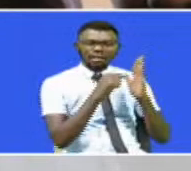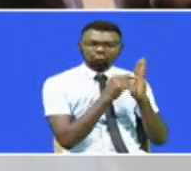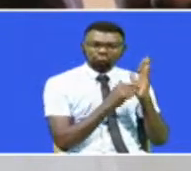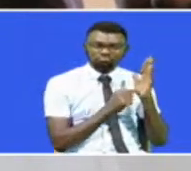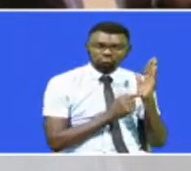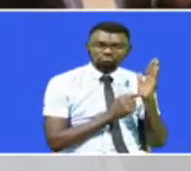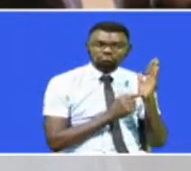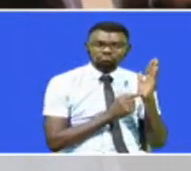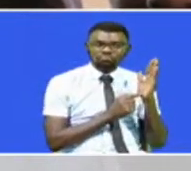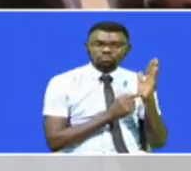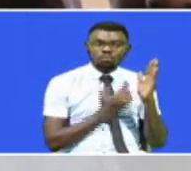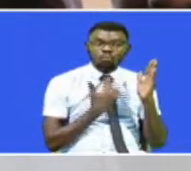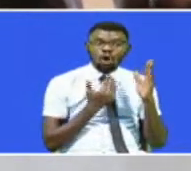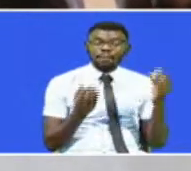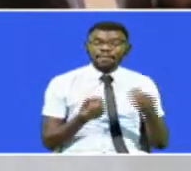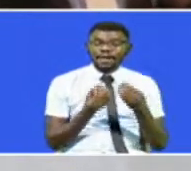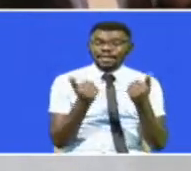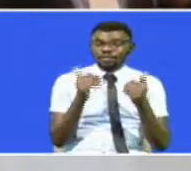on their behalf.